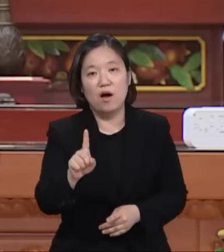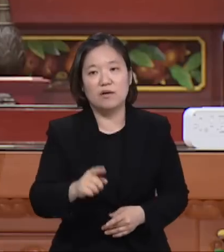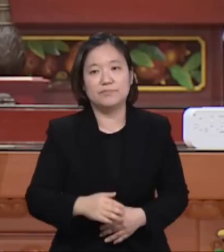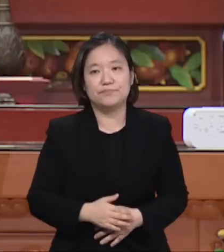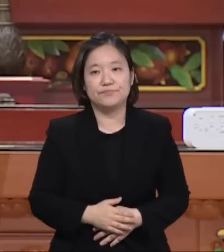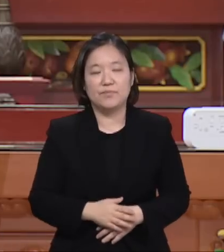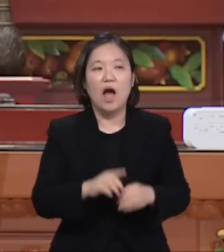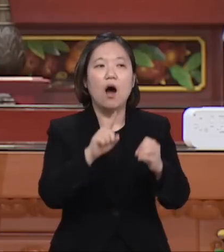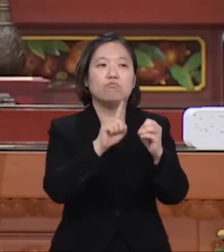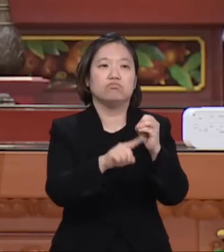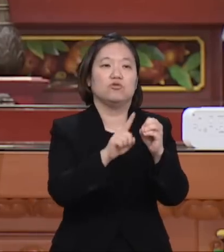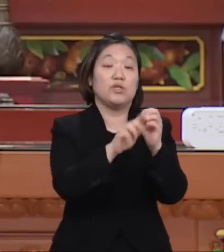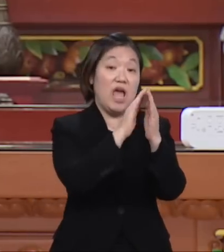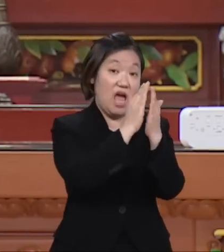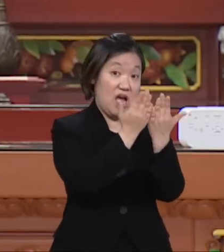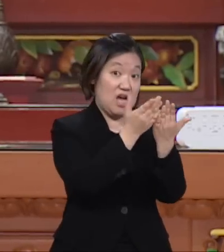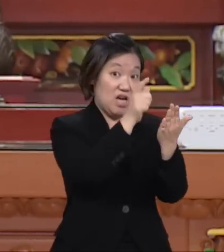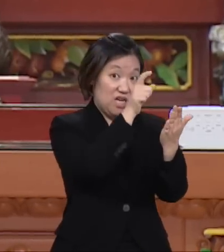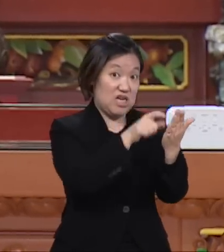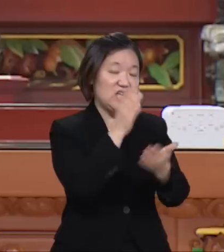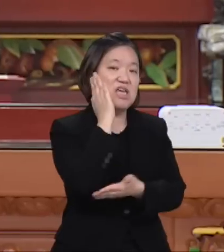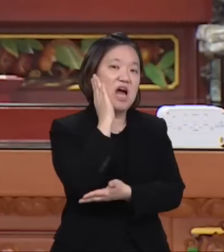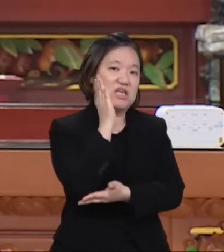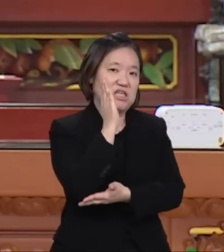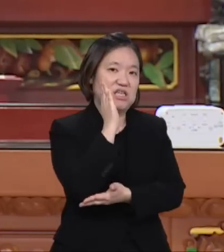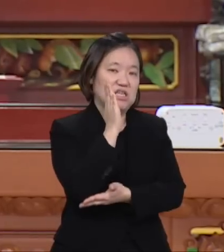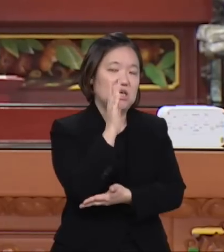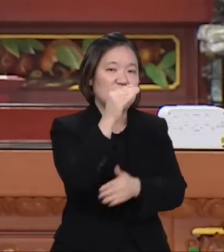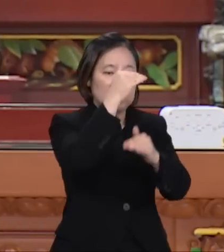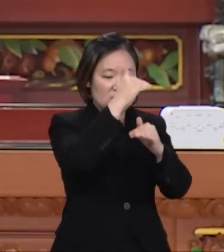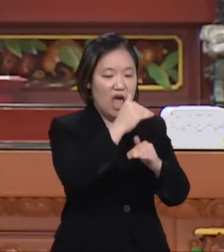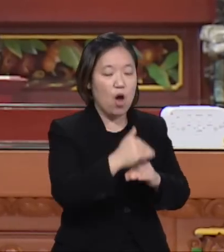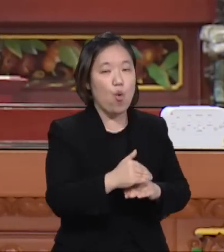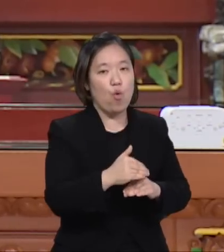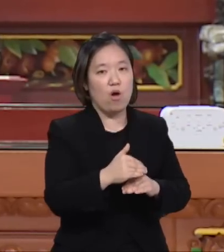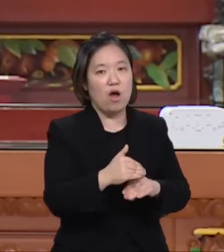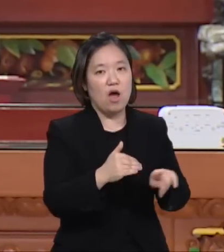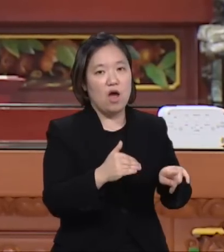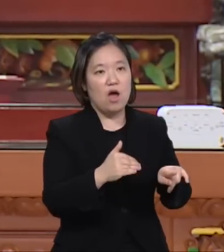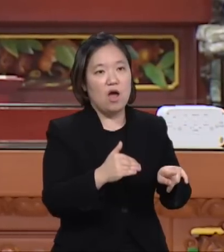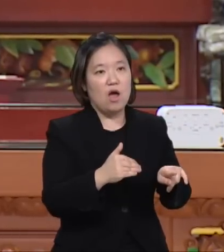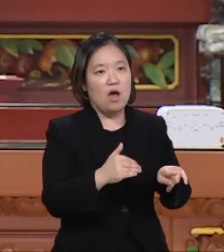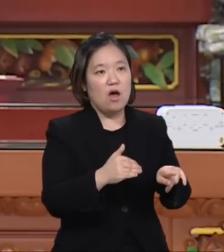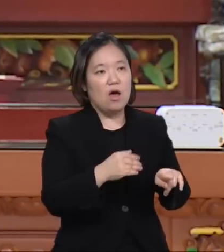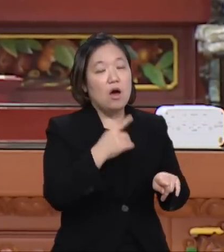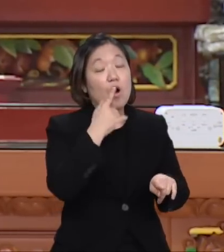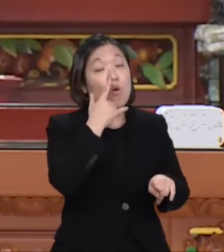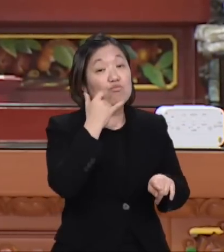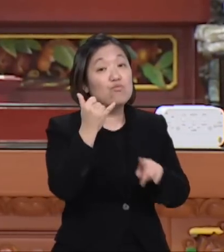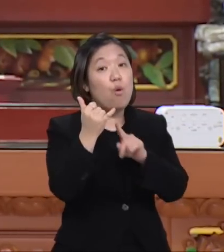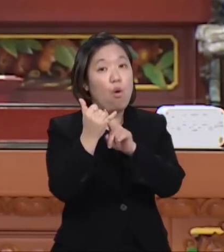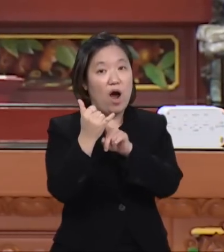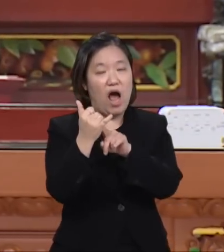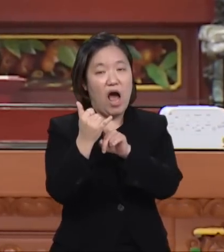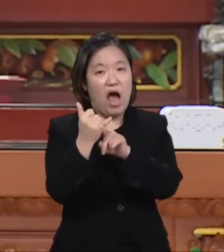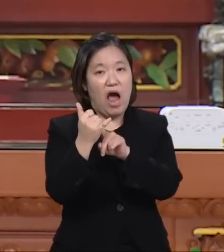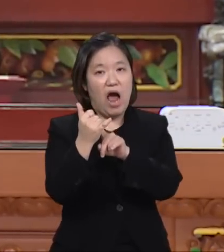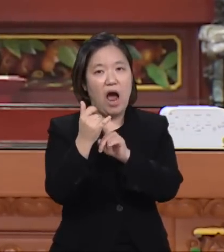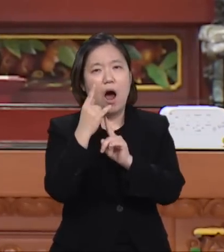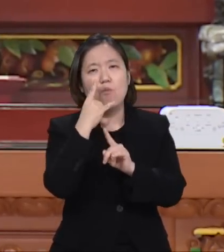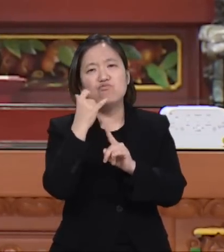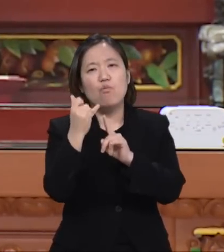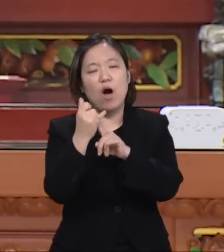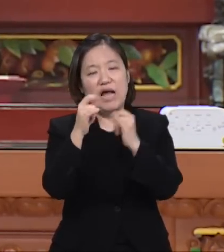불교살에 이런 내용이 있어요 부모가 뱃속에 있는 아이를